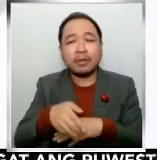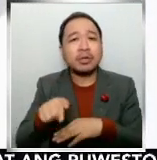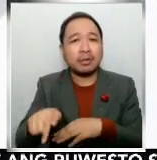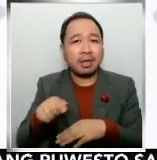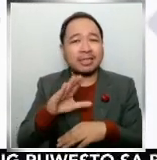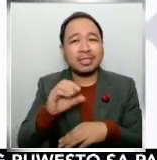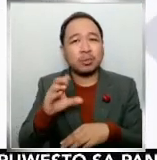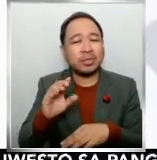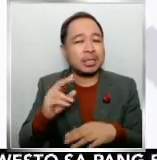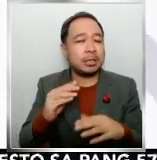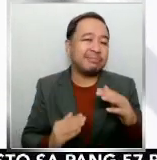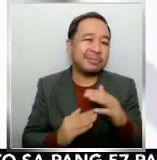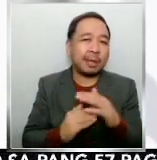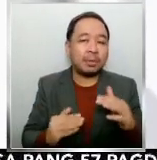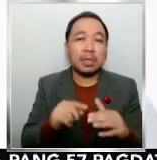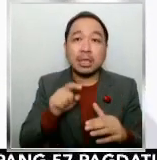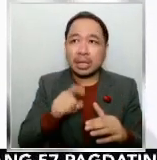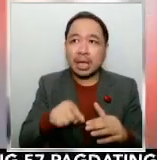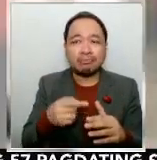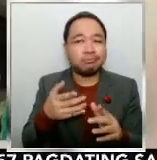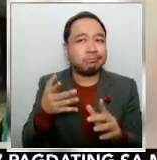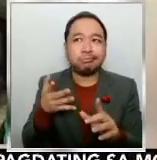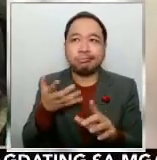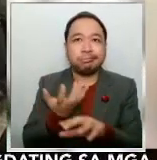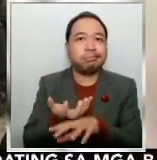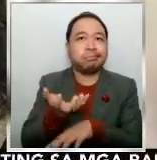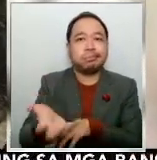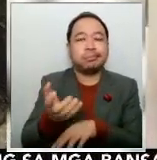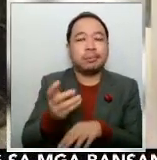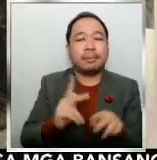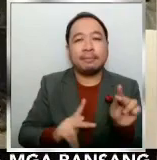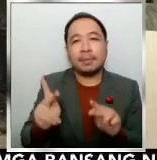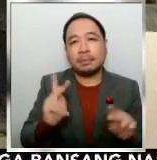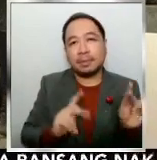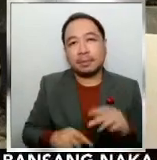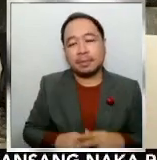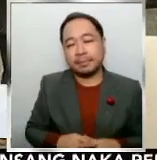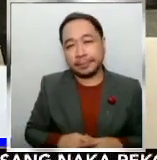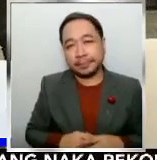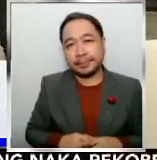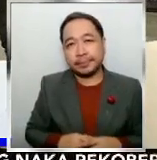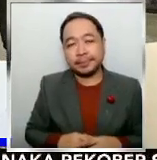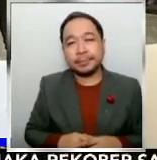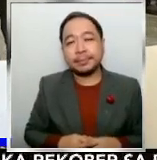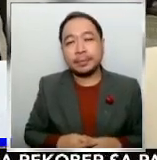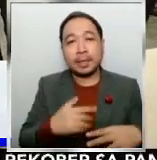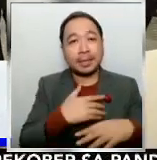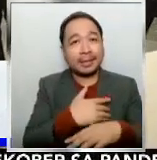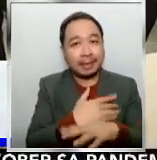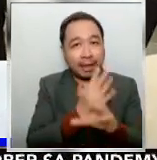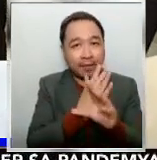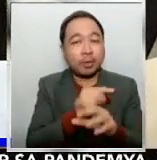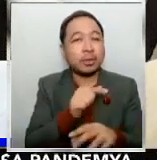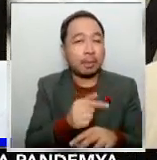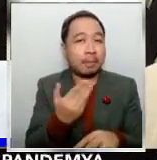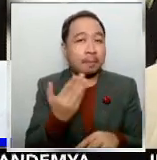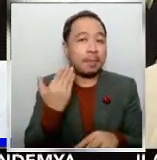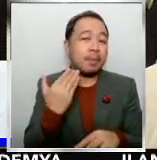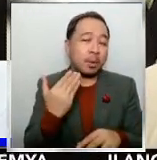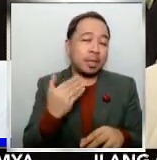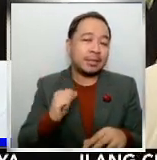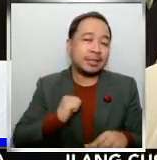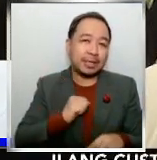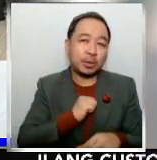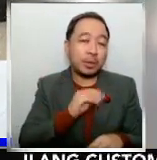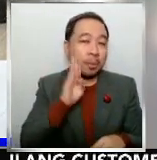raw ay panlilin lang sa taong bayan. Sa Davao City, humarap sina dating Senador Bongbong Marcos at Mayor